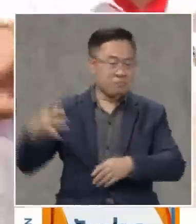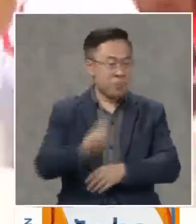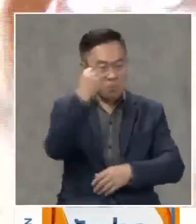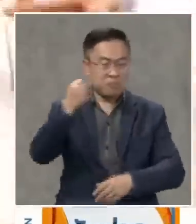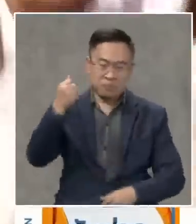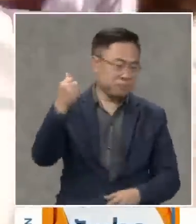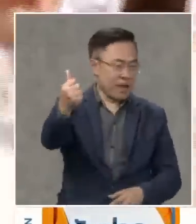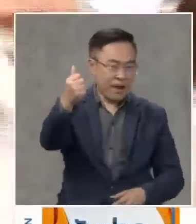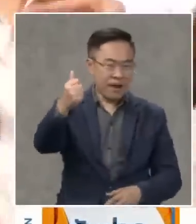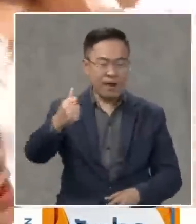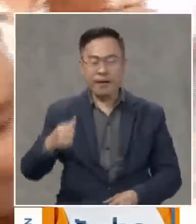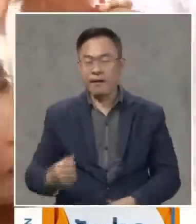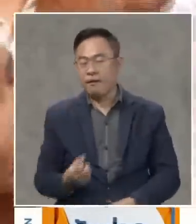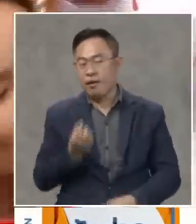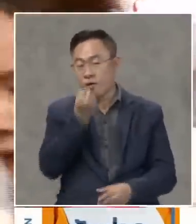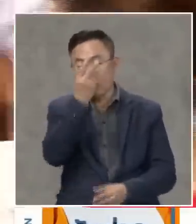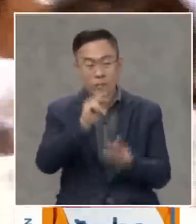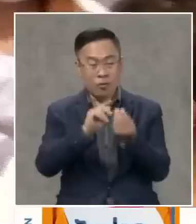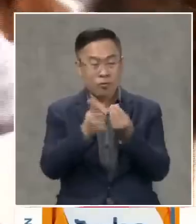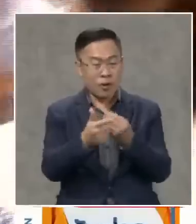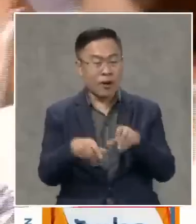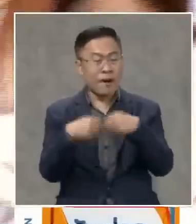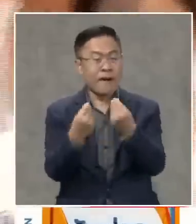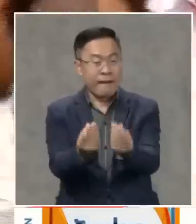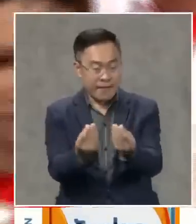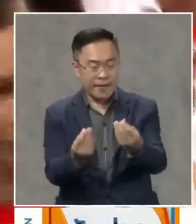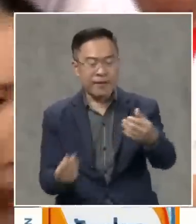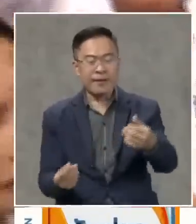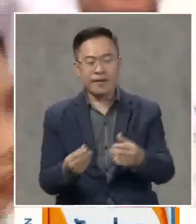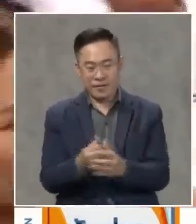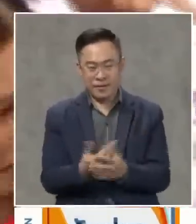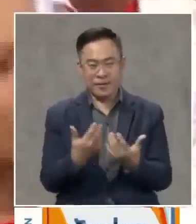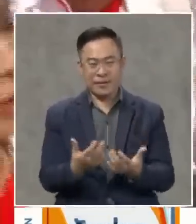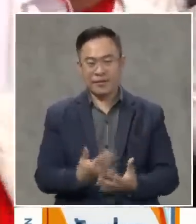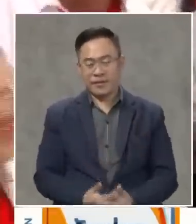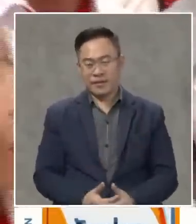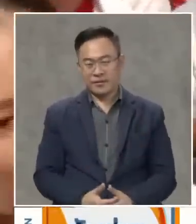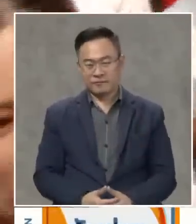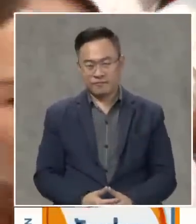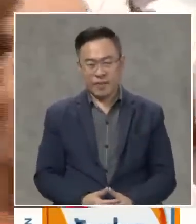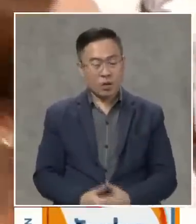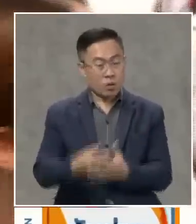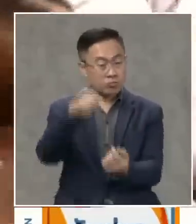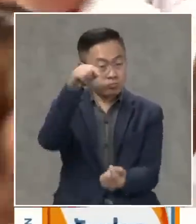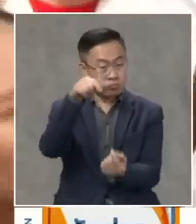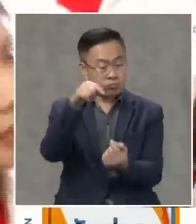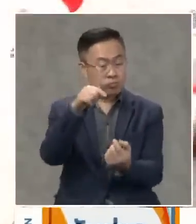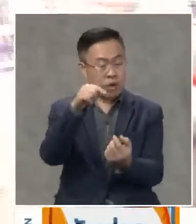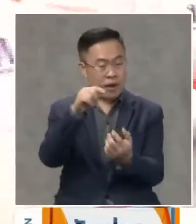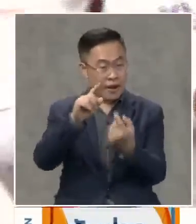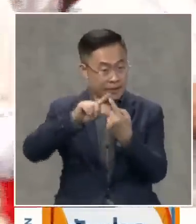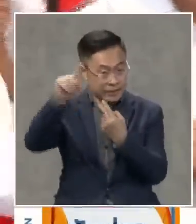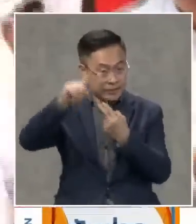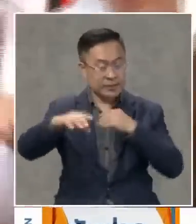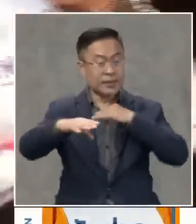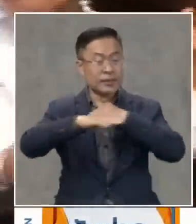และก็มอบดอกไม้กันแบบนี้บรรยากาศก็คลื่นเครงแล้วค่ะหมุดแรกของเพื่อไทยที่ไปวันนี้นะคะจุดหมายแรกคือไปบริเวณผ่านแดน